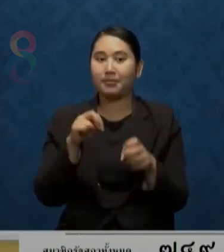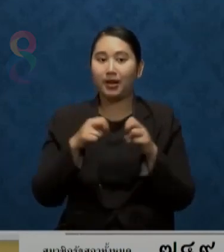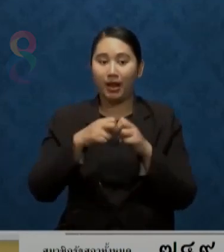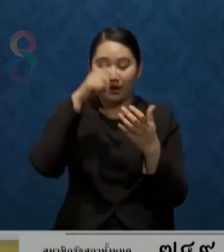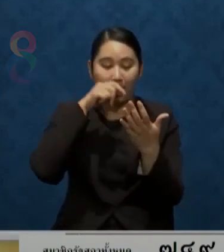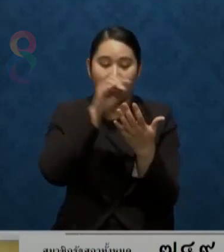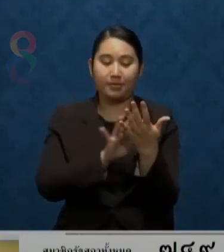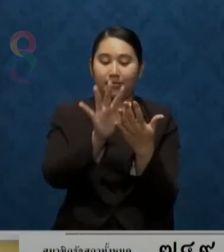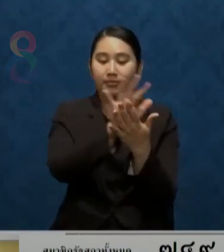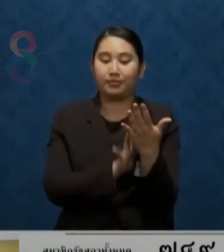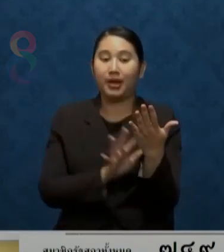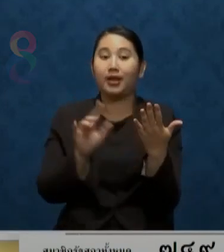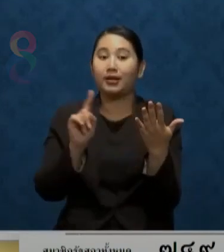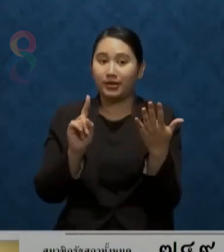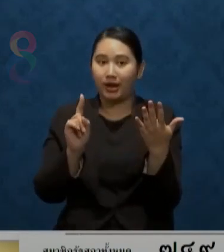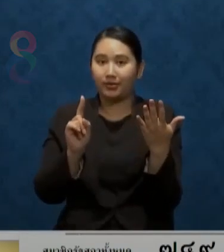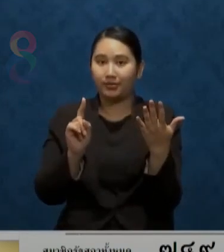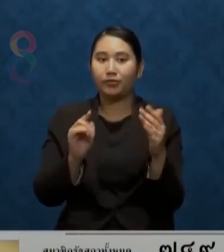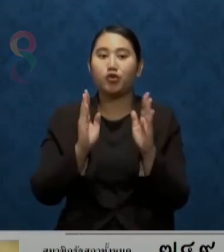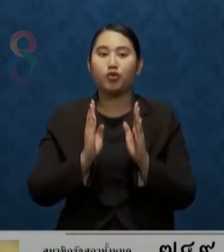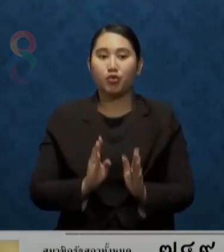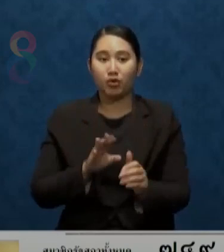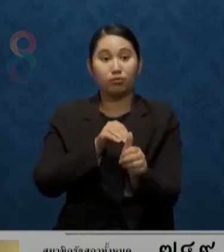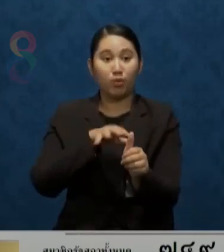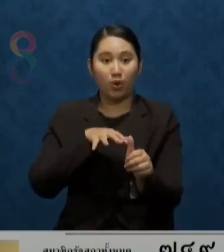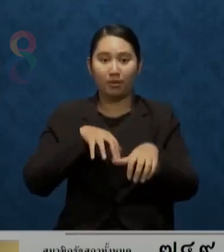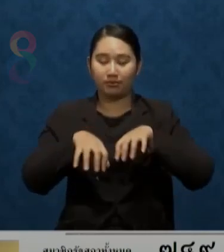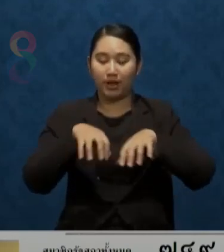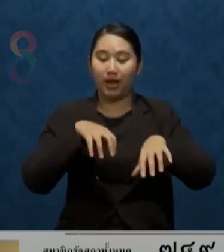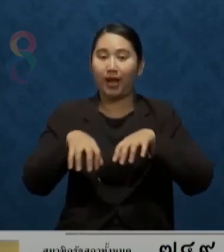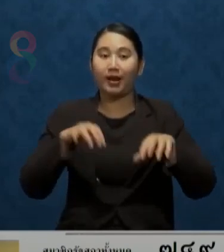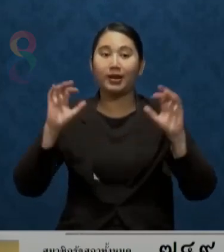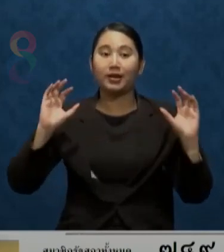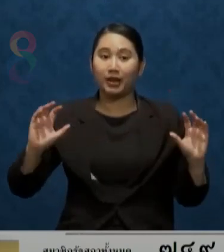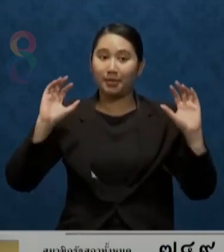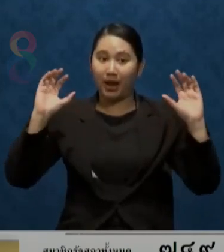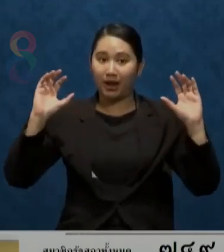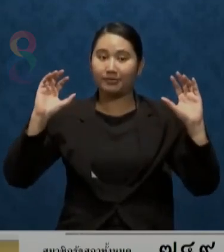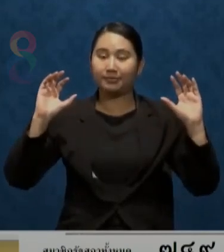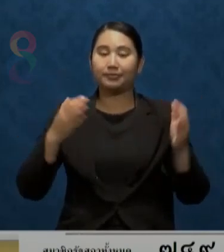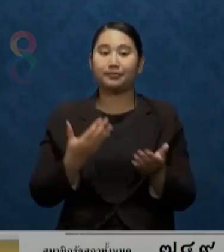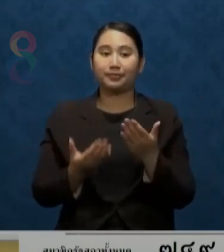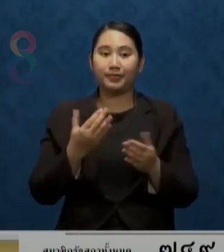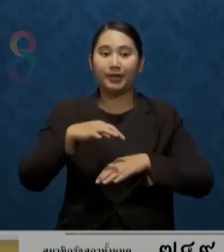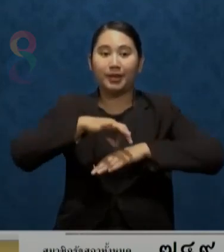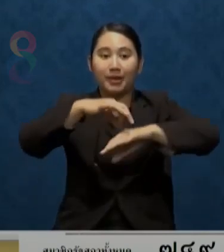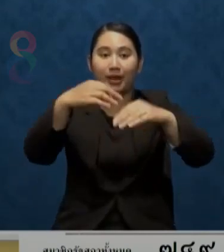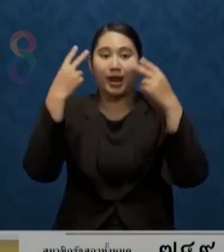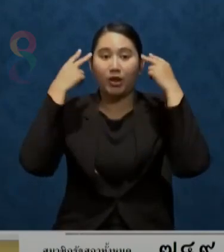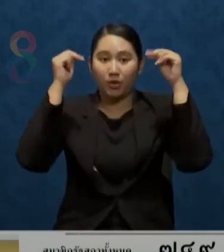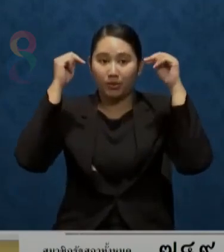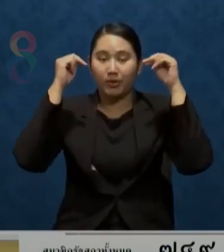ครับเป็นอย่างไรผมว่าคนที่จะบริหารประเทศเนี่ยนะครับหรือเป็นผู้นำประเทศหรือดำรงตำแหน่งนายกรัฐม